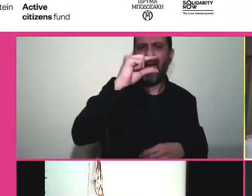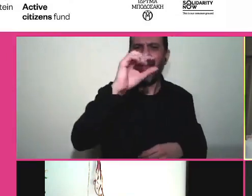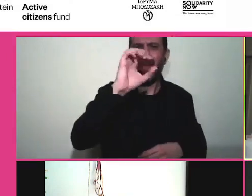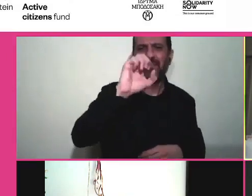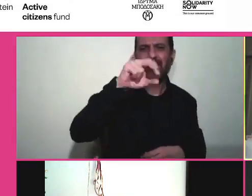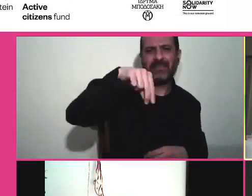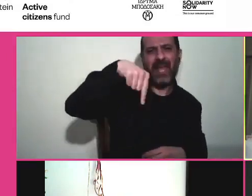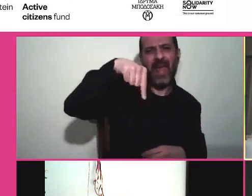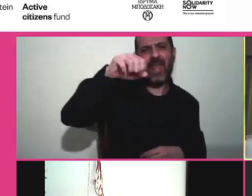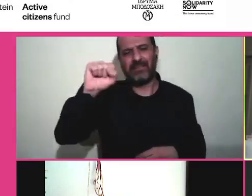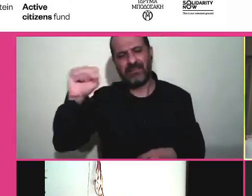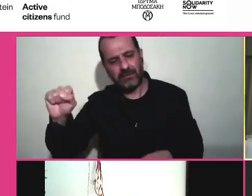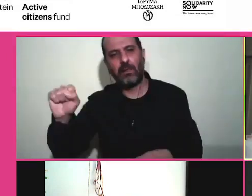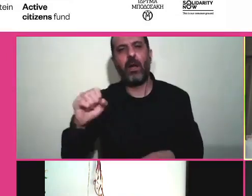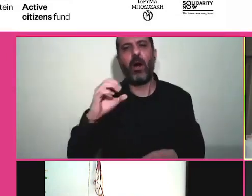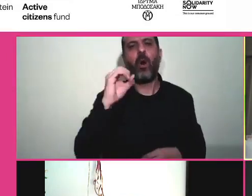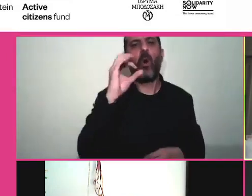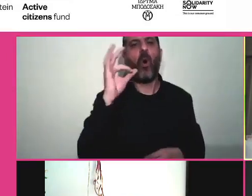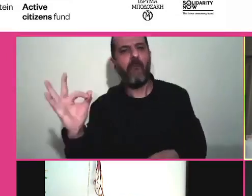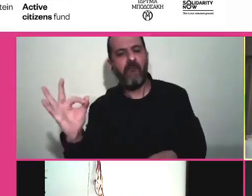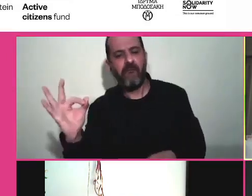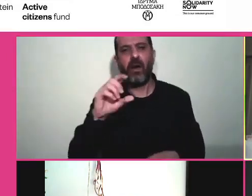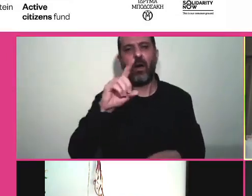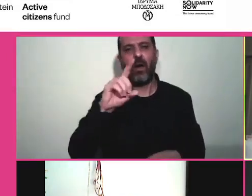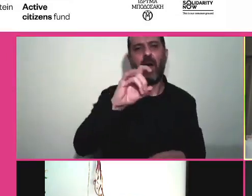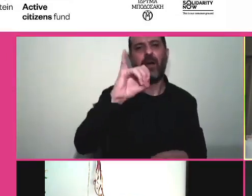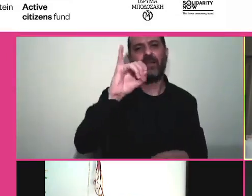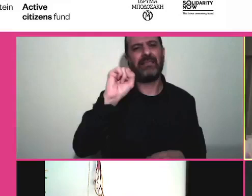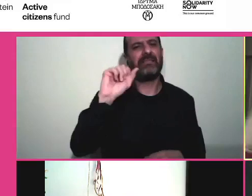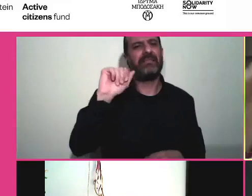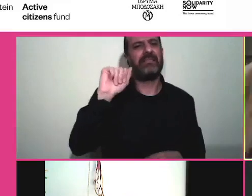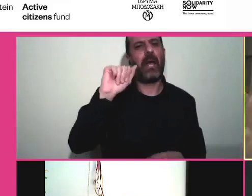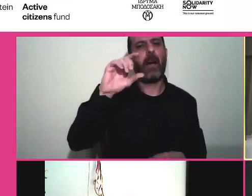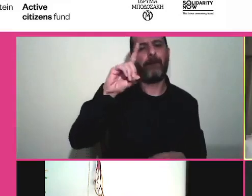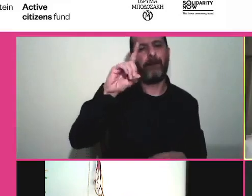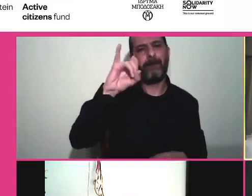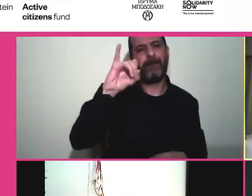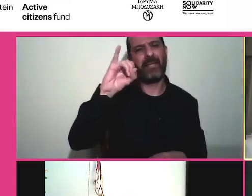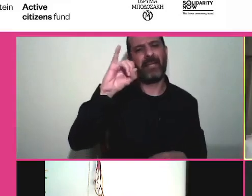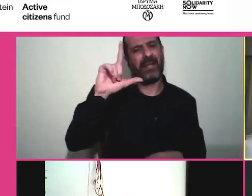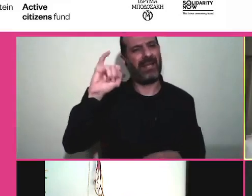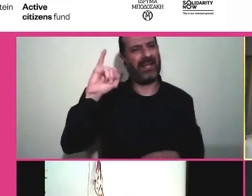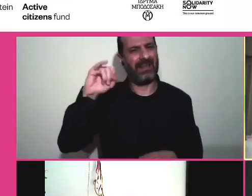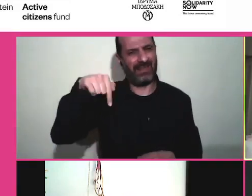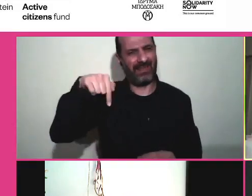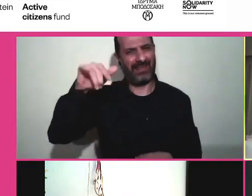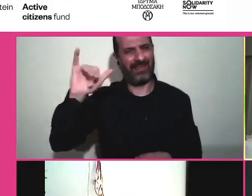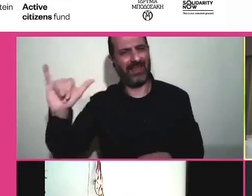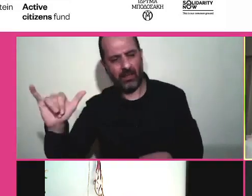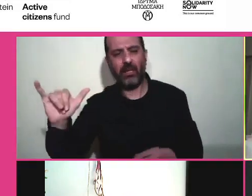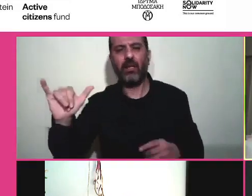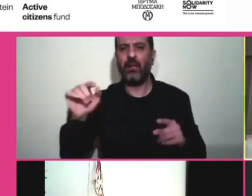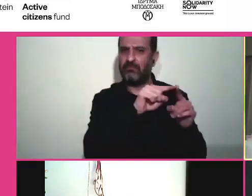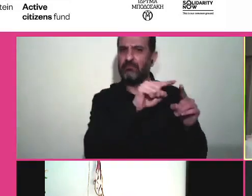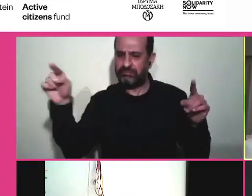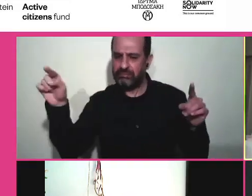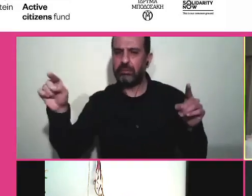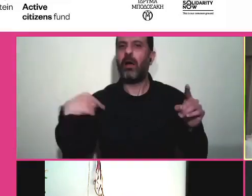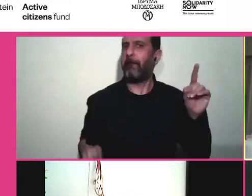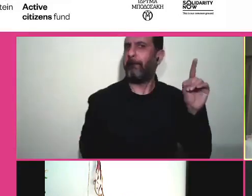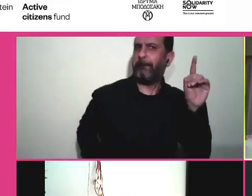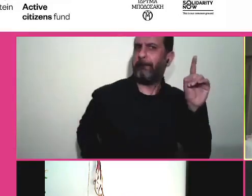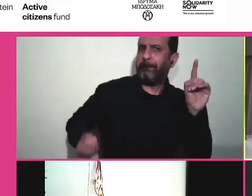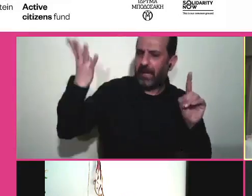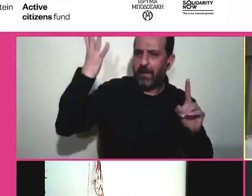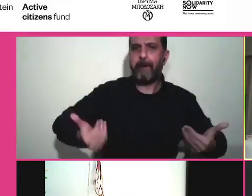παρουσιάσαμε σήμερα και οι διαδικτυακές μορφές των επιτραπέζιων παιχνιδιών για όποιον